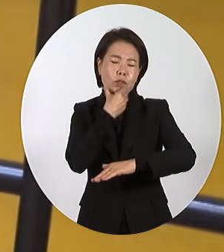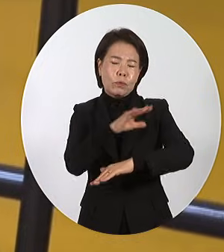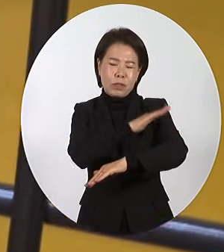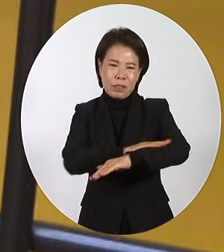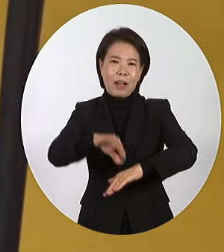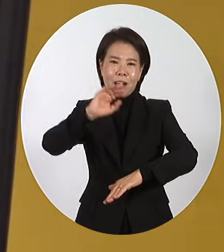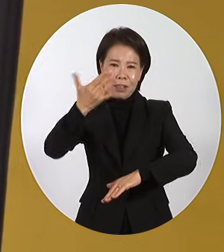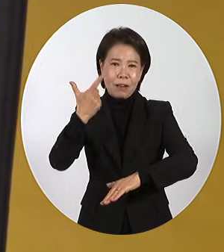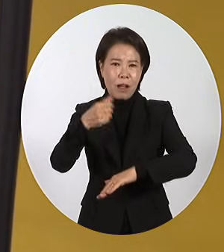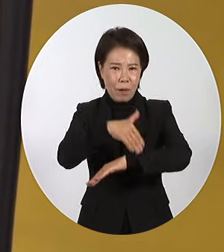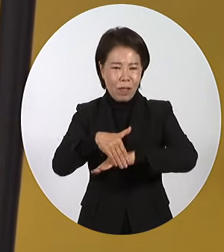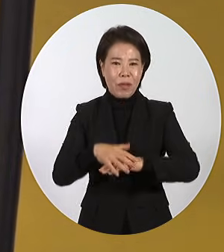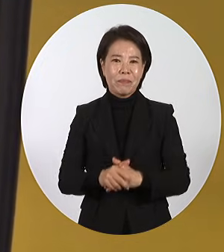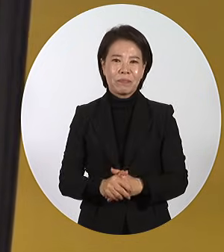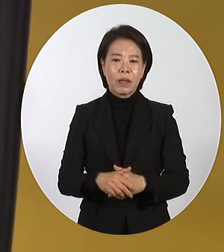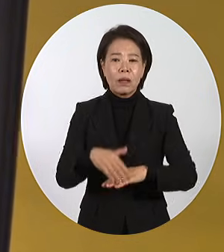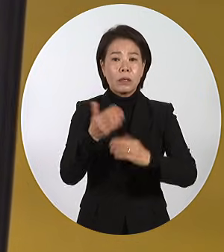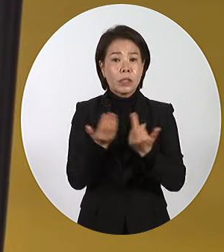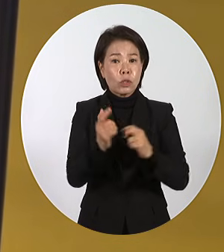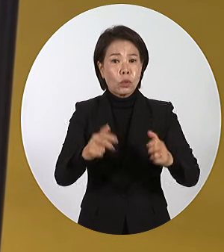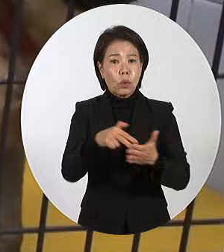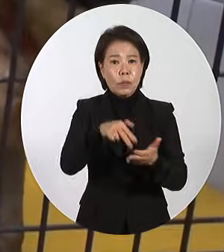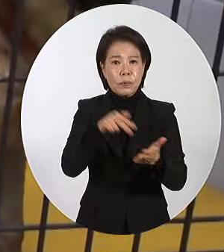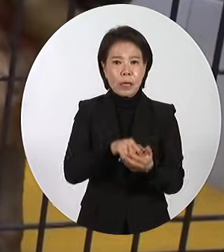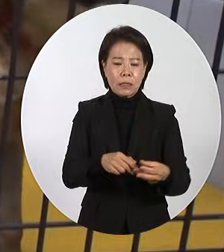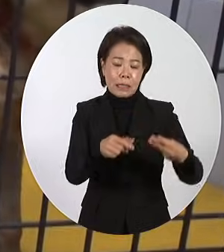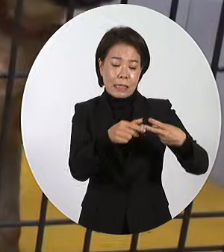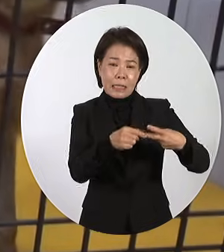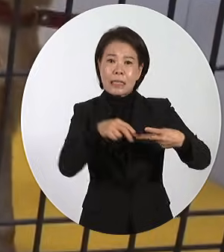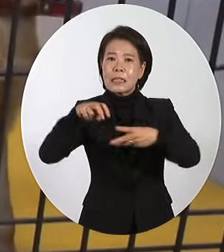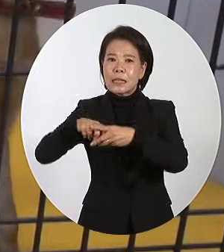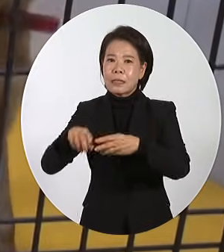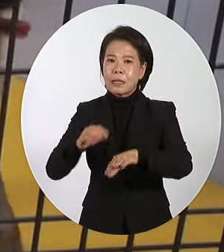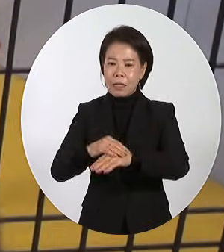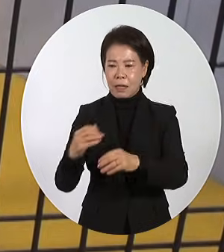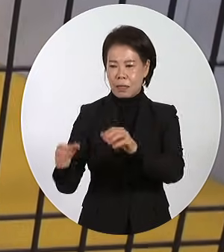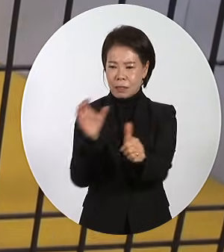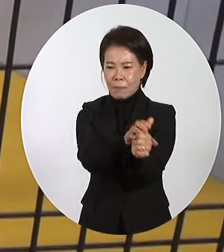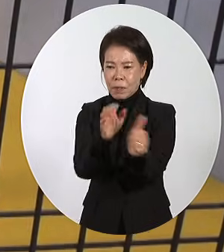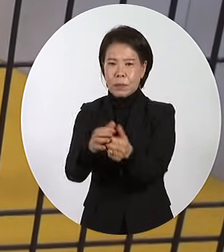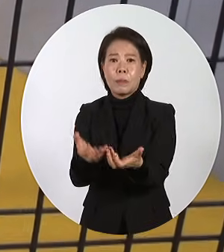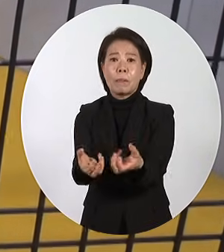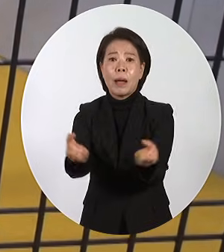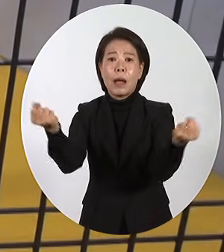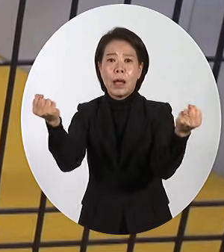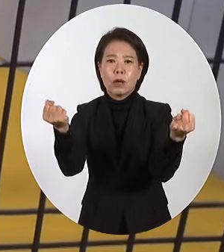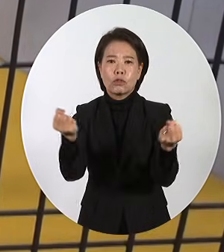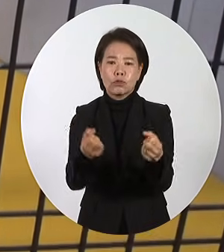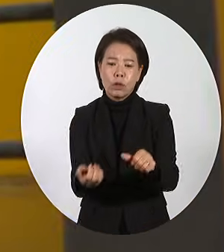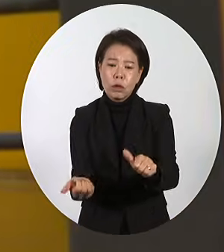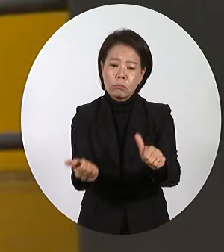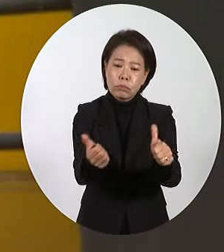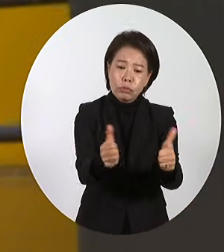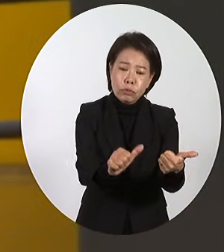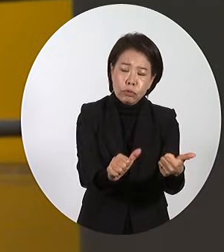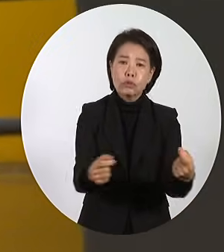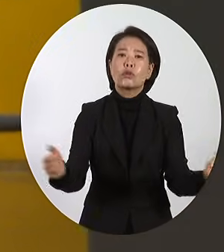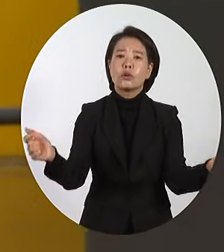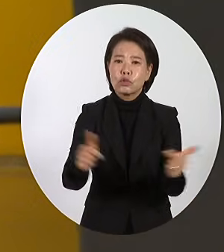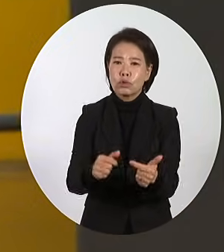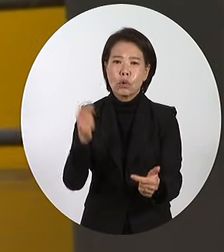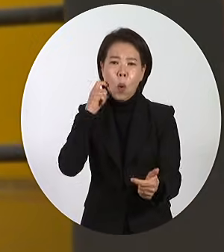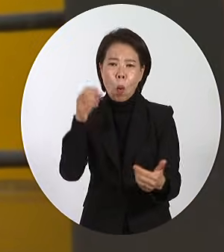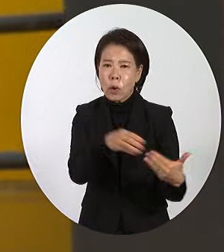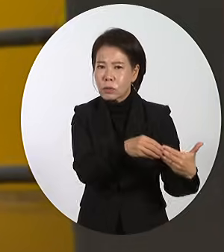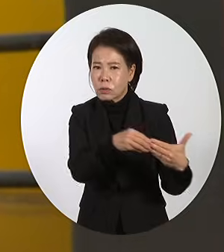구축할 계획입니다. 제주도는 제1센터와 역할을 분담해 안락사 최소화와 입양률 제고에